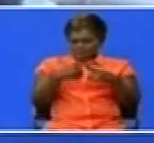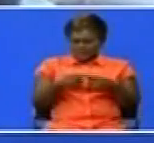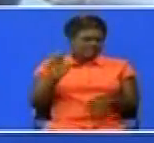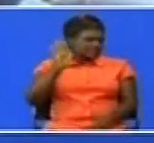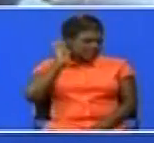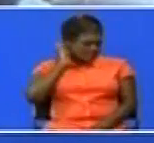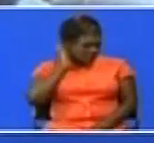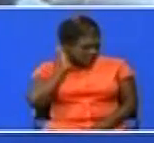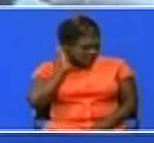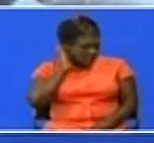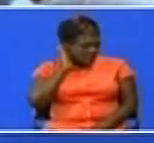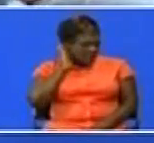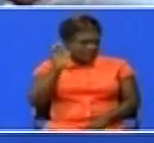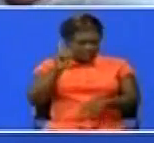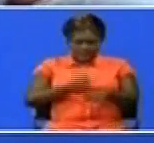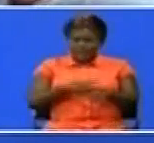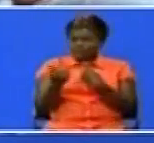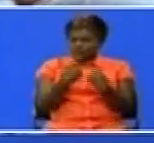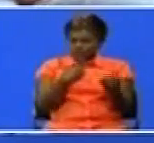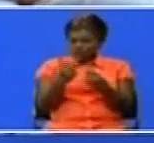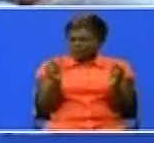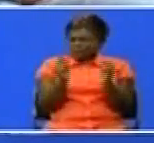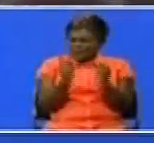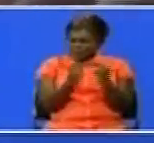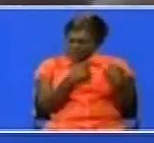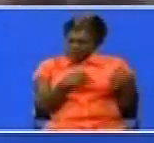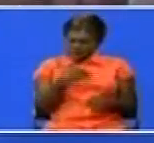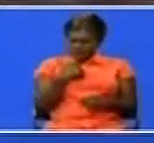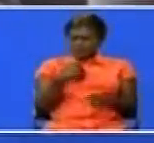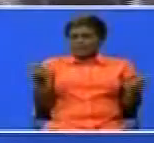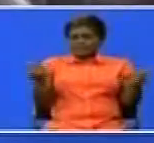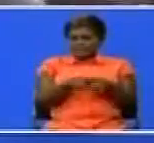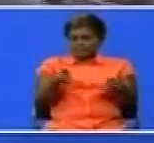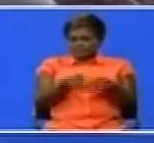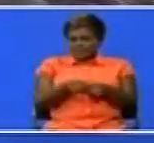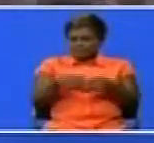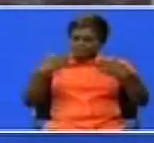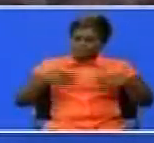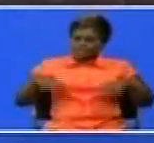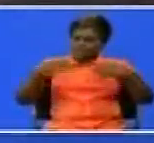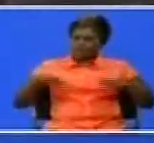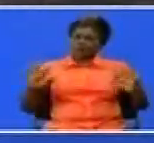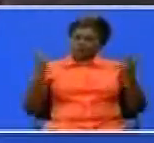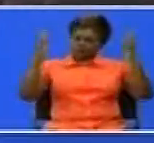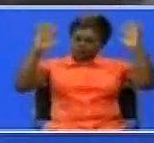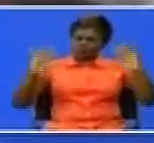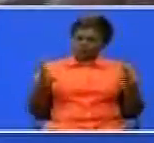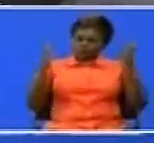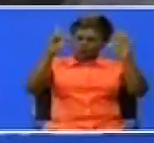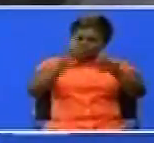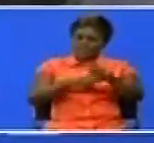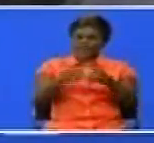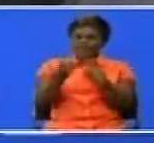kwa makini, sio matamshi hayo tu yanayotia uchungu moyoni, bali ni jinsi wananchi wanavyoyashabikia